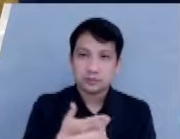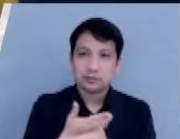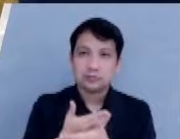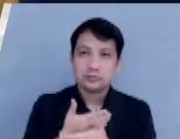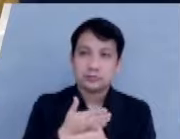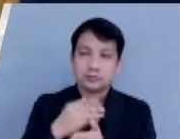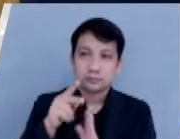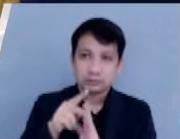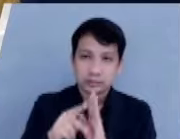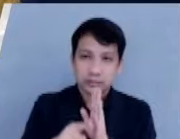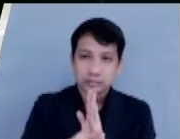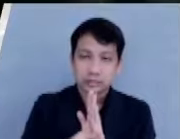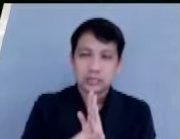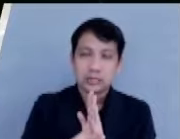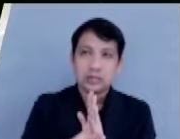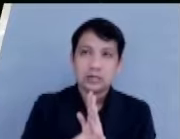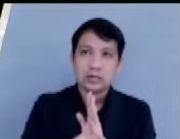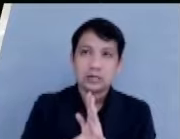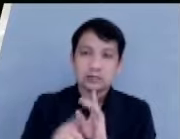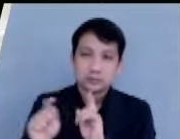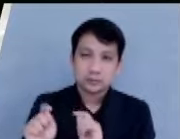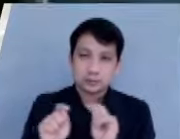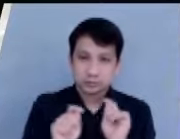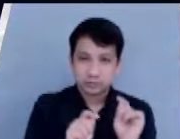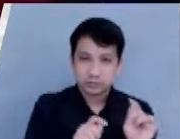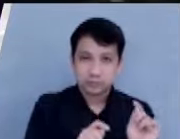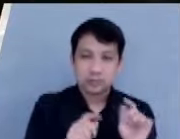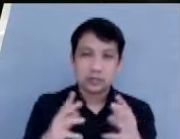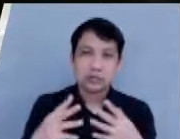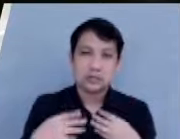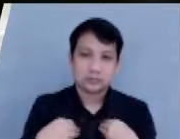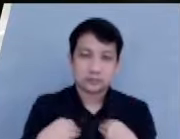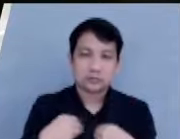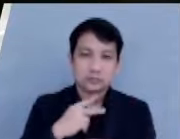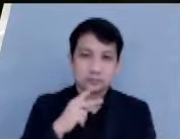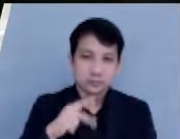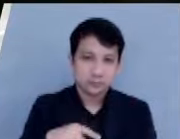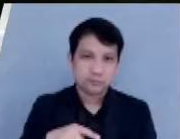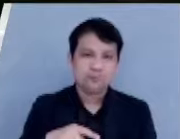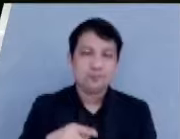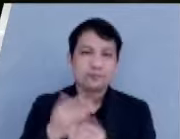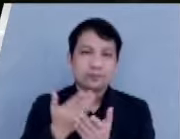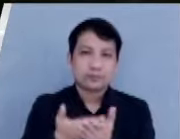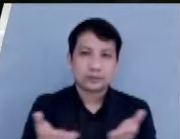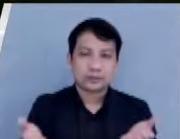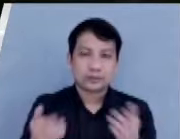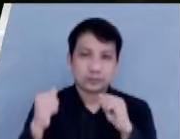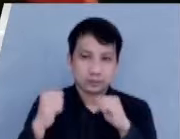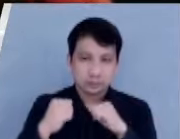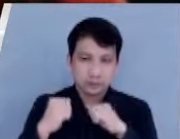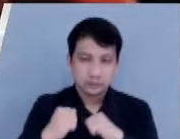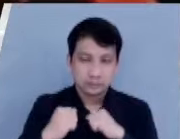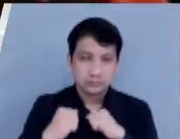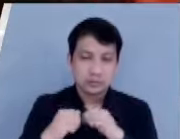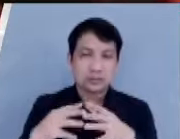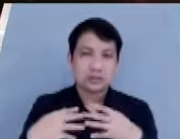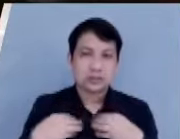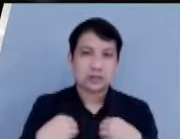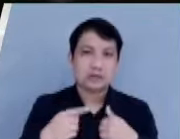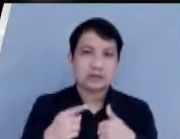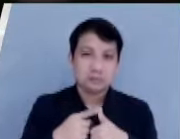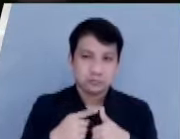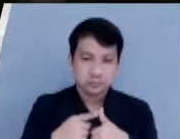Indonesia na transfer of prisoners. Tinanggap daw ng Pilipinas ang mga inilatag nilang kondisyon para rito. Una na riyan